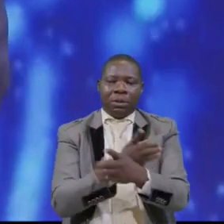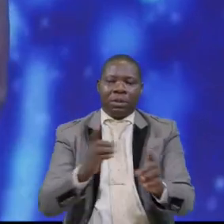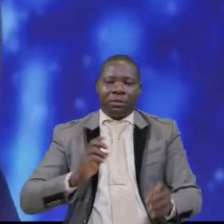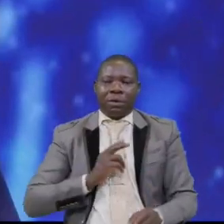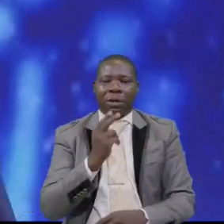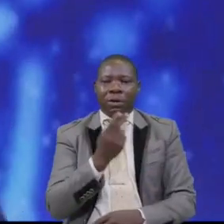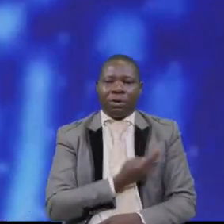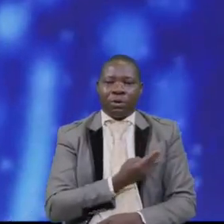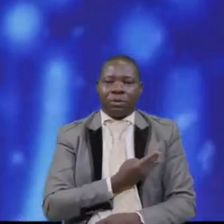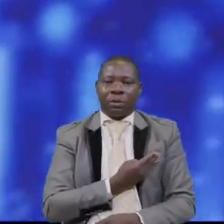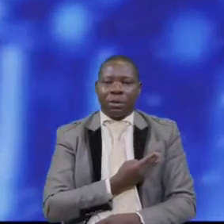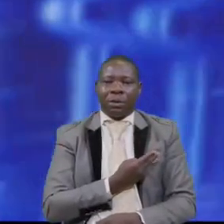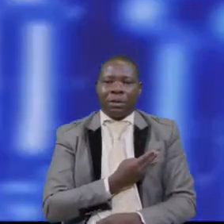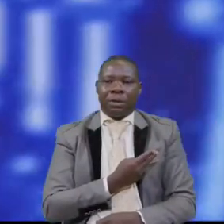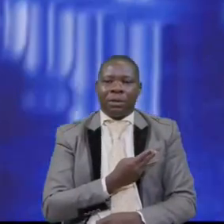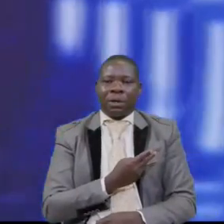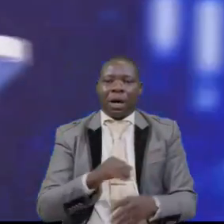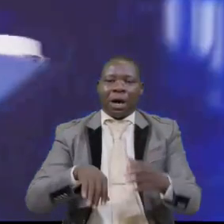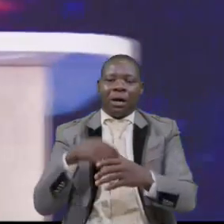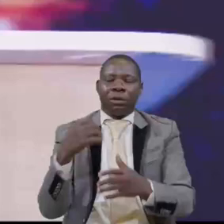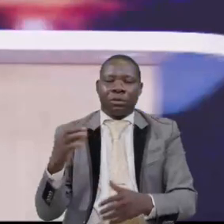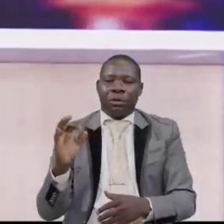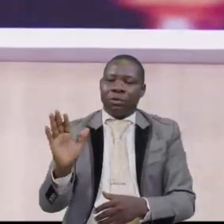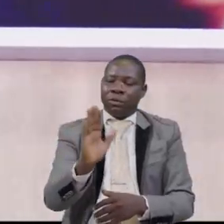main, ô roi.